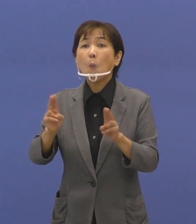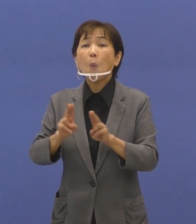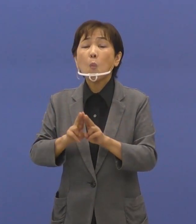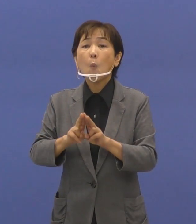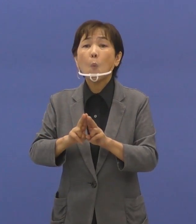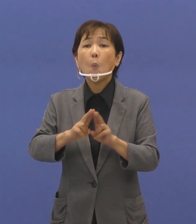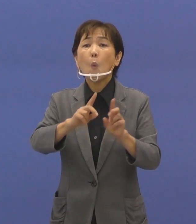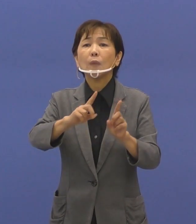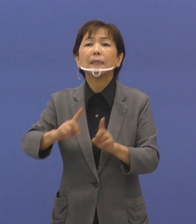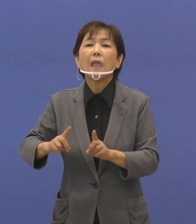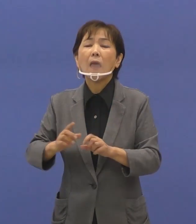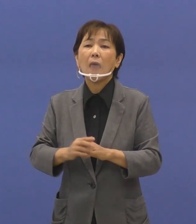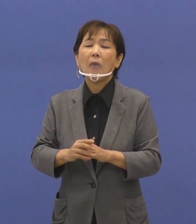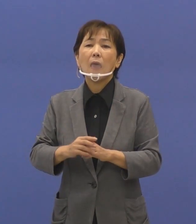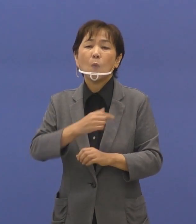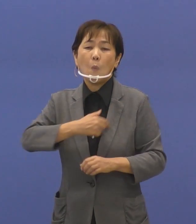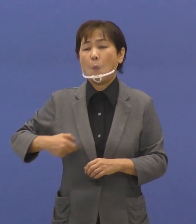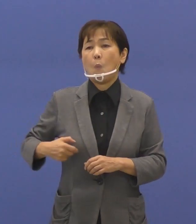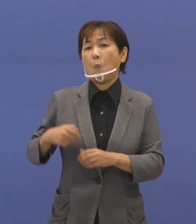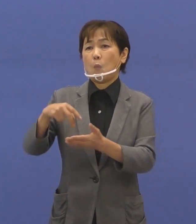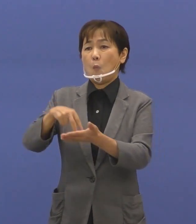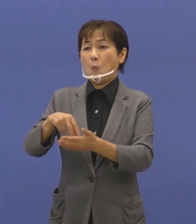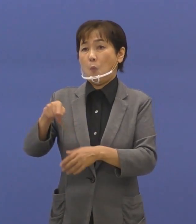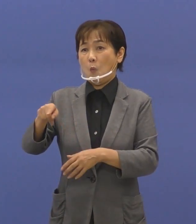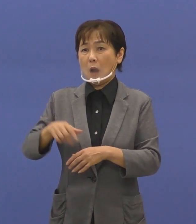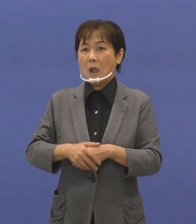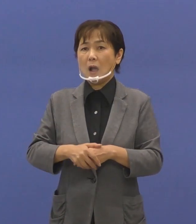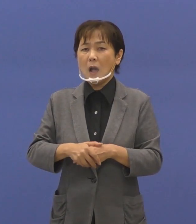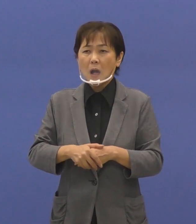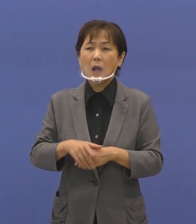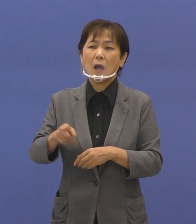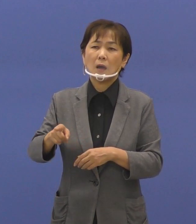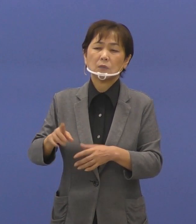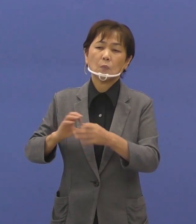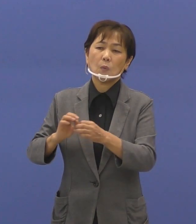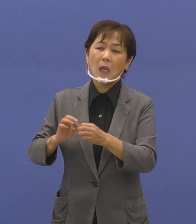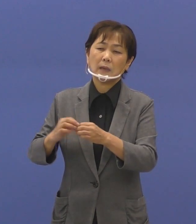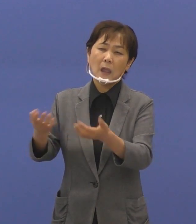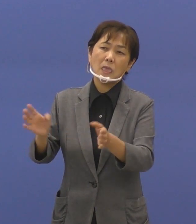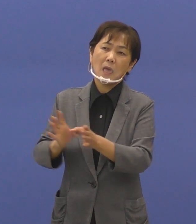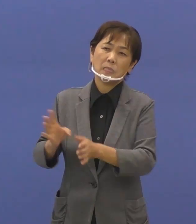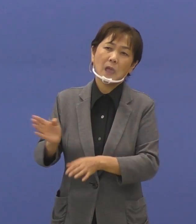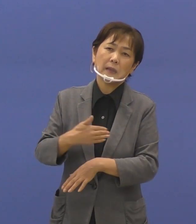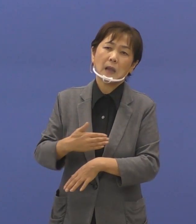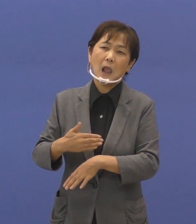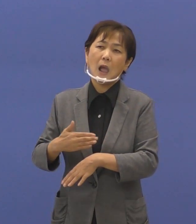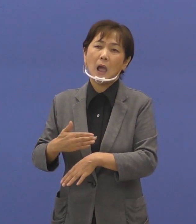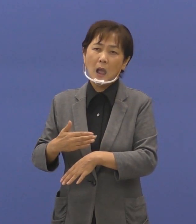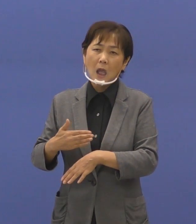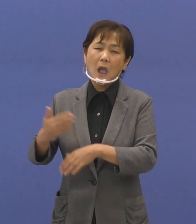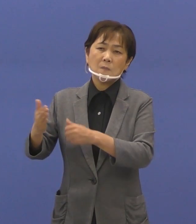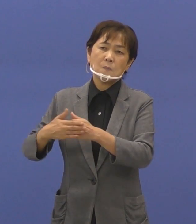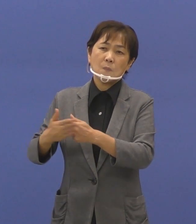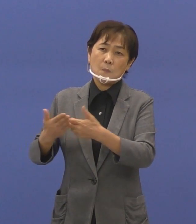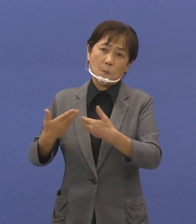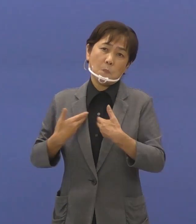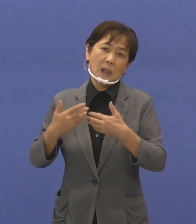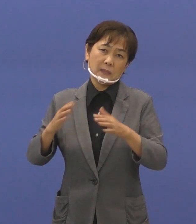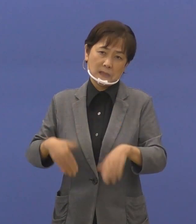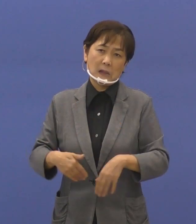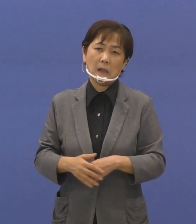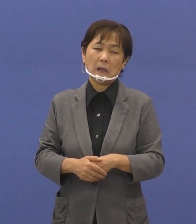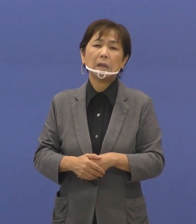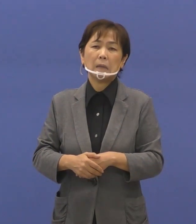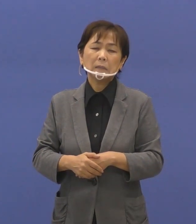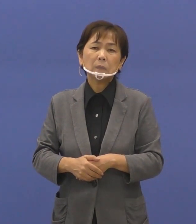の関係団体から組織的に、応援を受けていたと。でまたその応援のあり